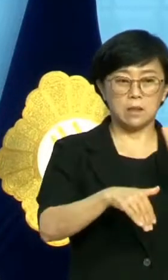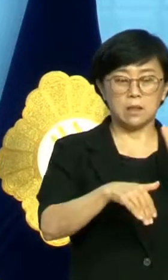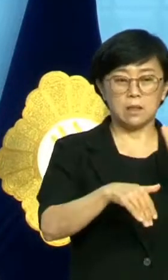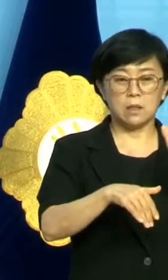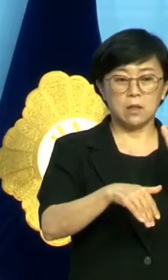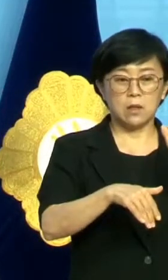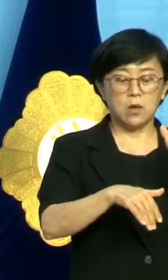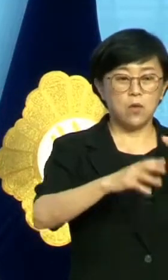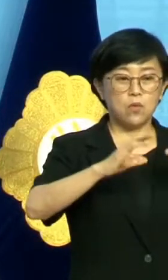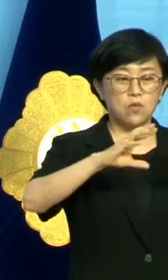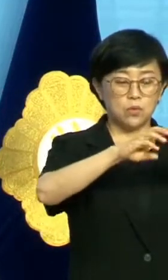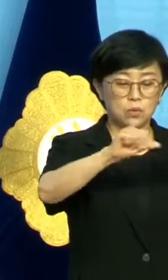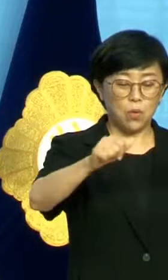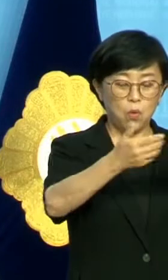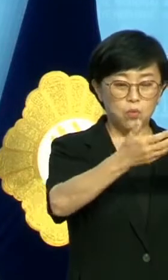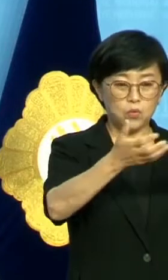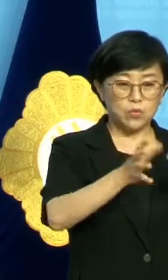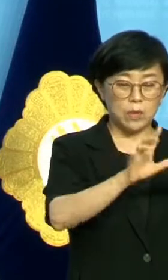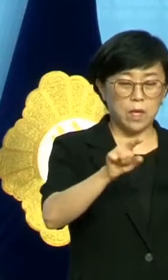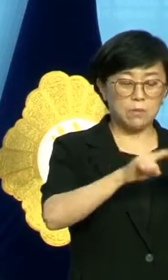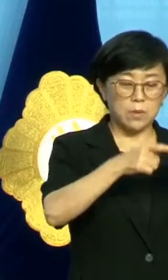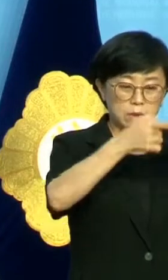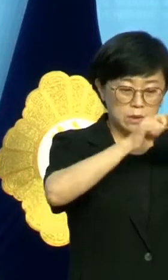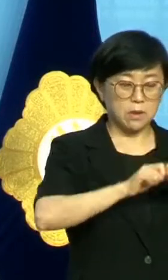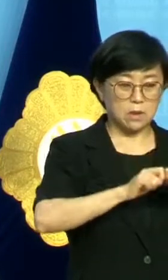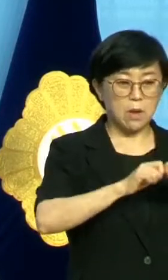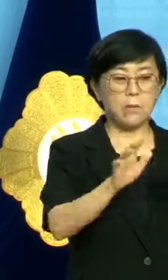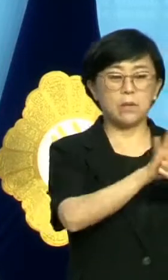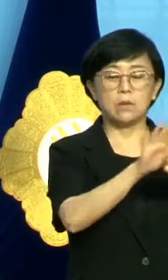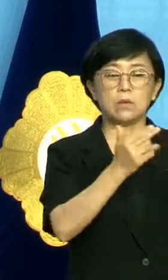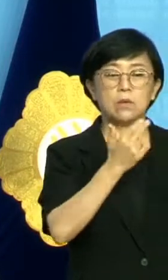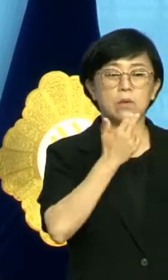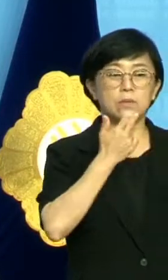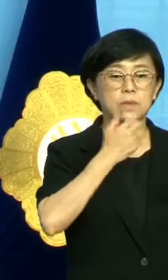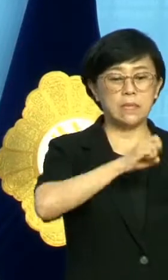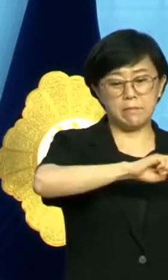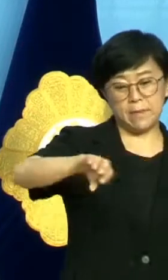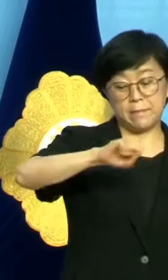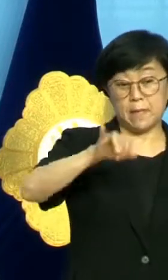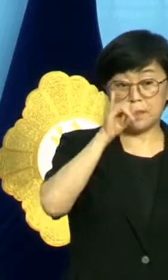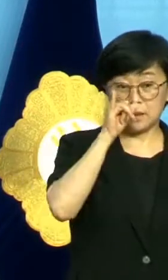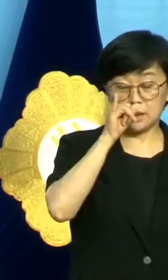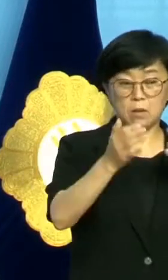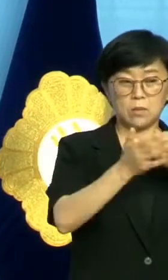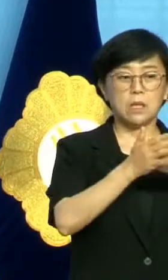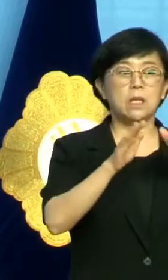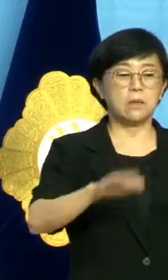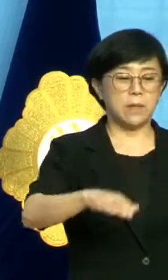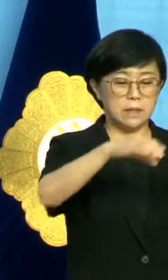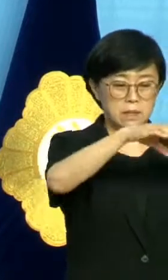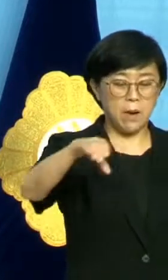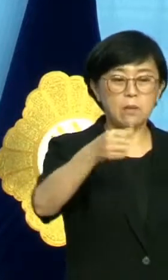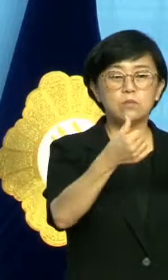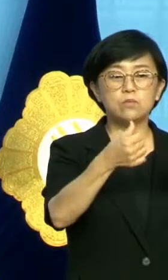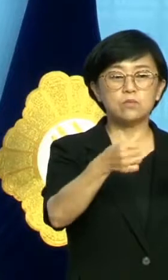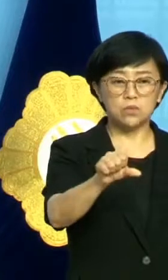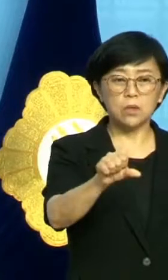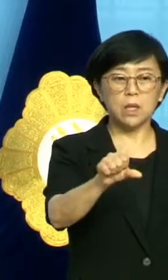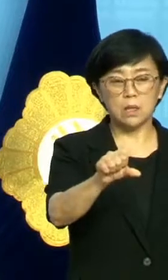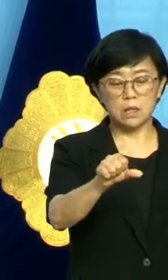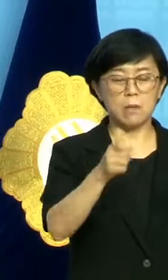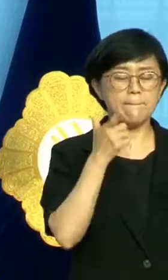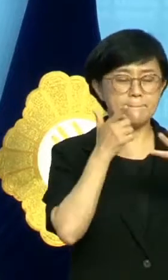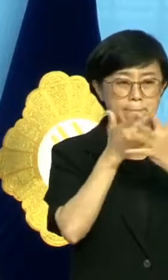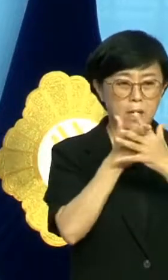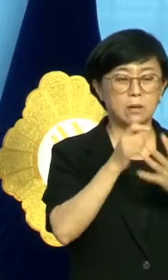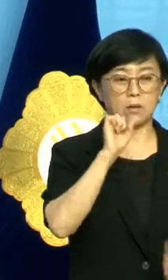국토부의 하천 제방 정보를 세세하게 고려하지 않고 진행하기 때문에 2번 제방 붕괴 를 예측하기 어려웠던